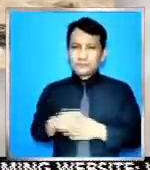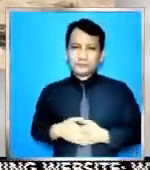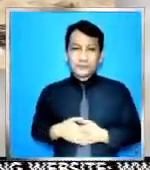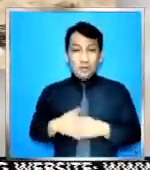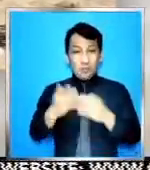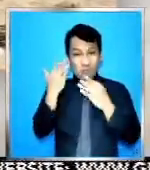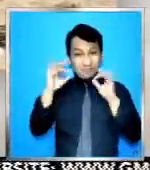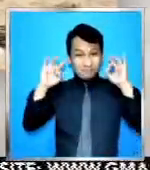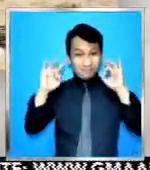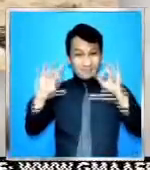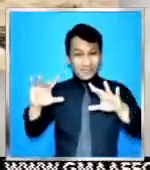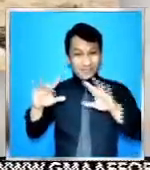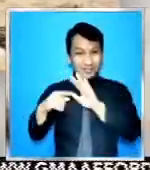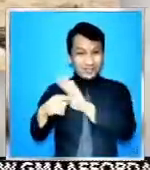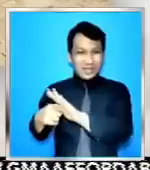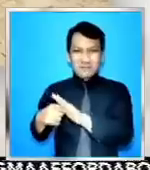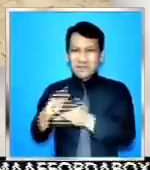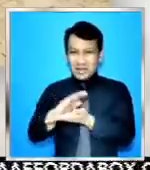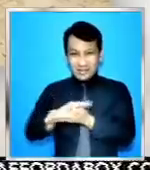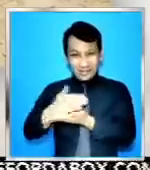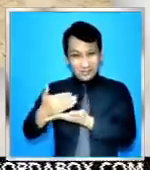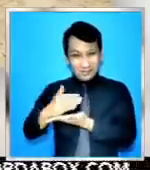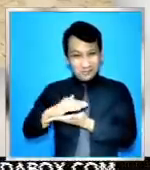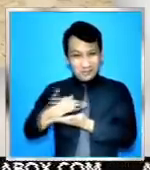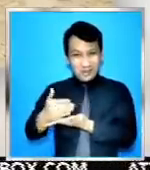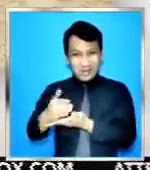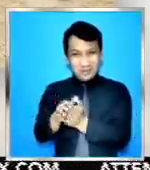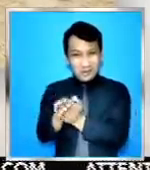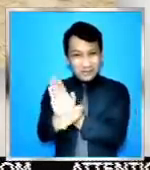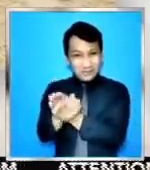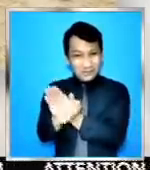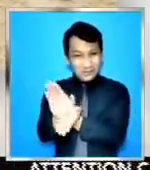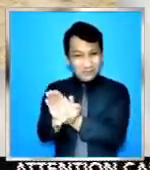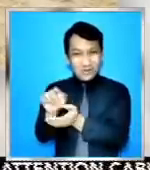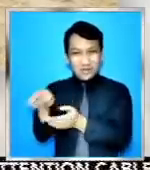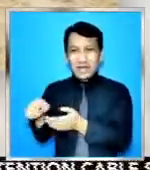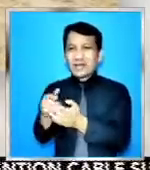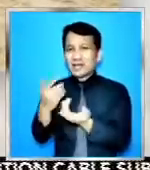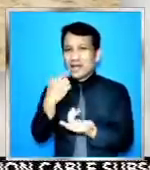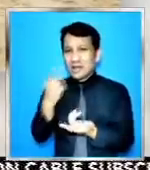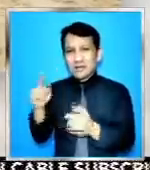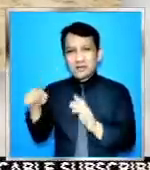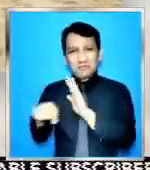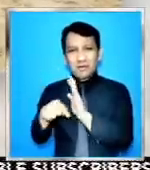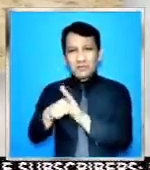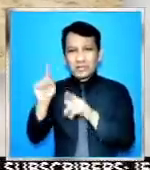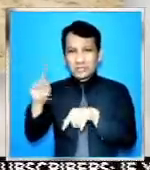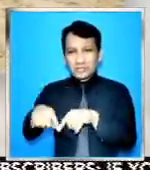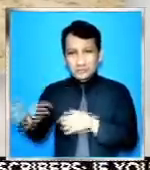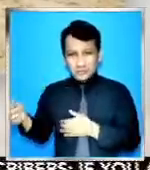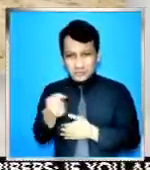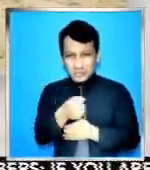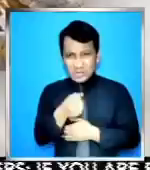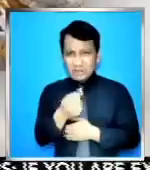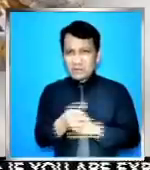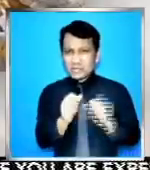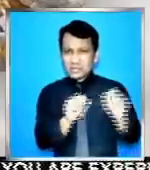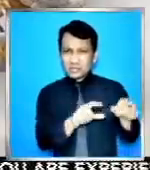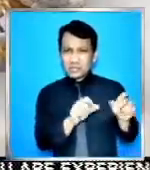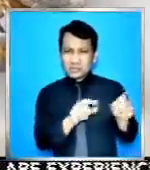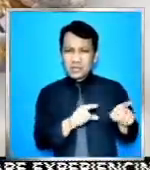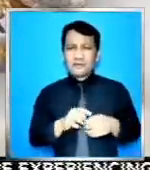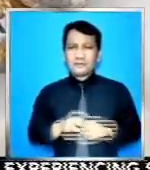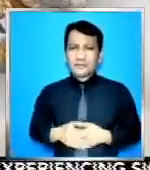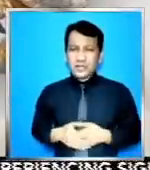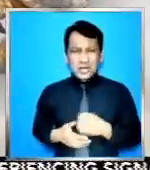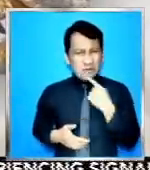mga taklobo at ipinagbabawal na kunin at ibenta batay sa Wildlife Resources Conservation and Protection Act. Aabot